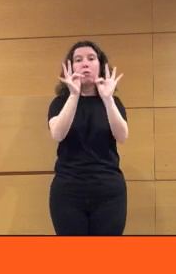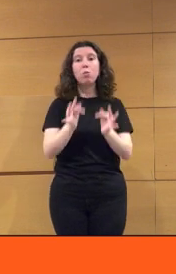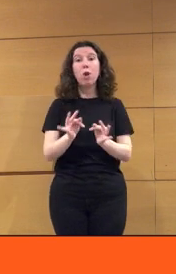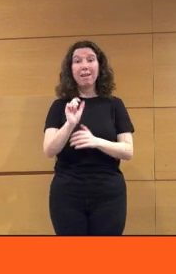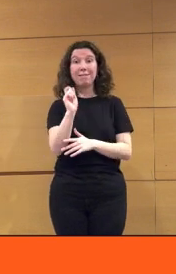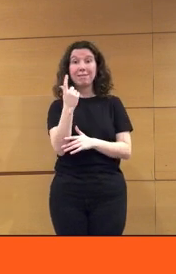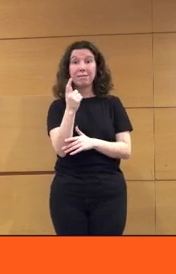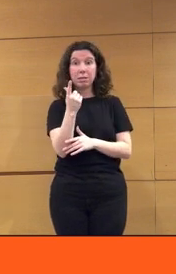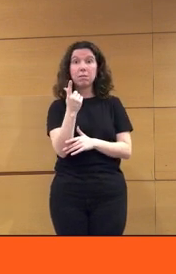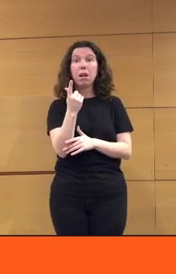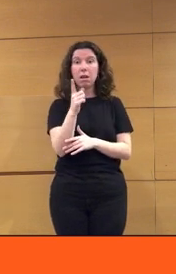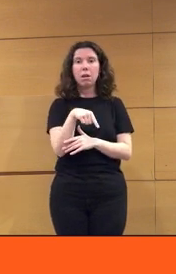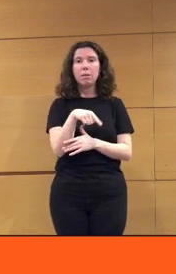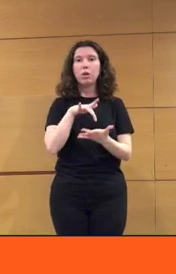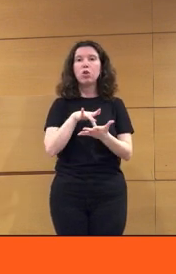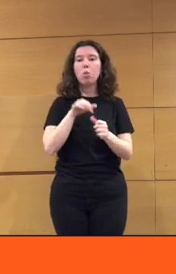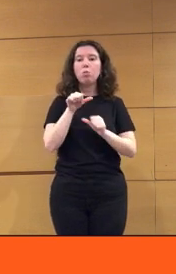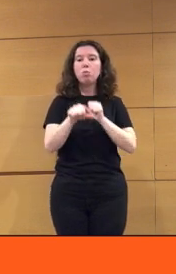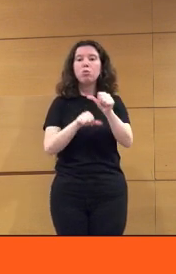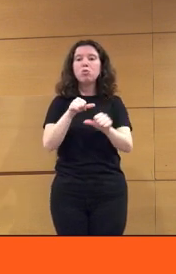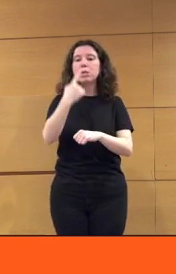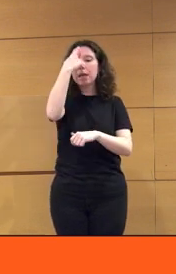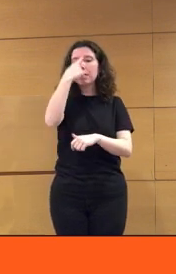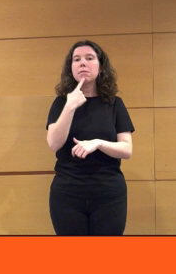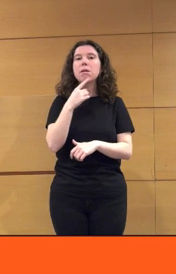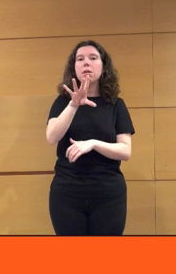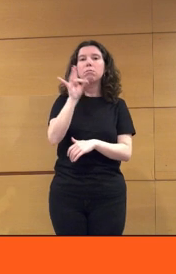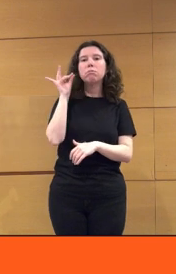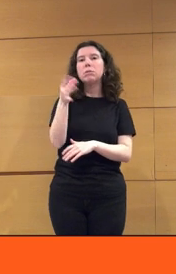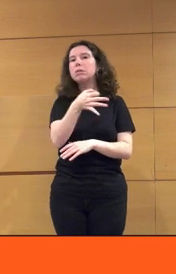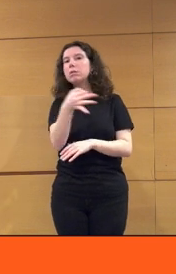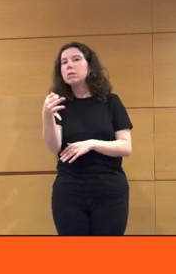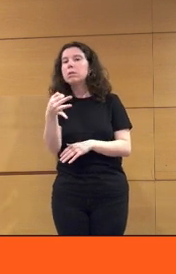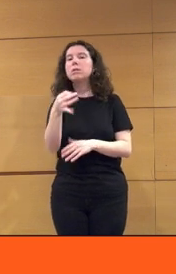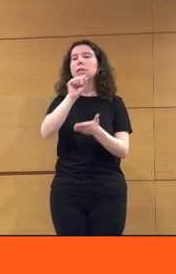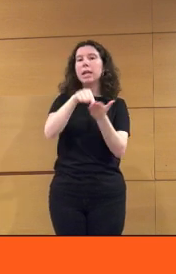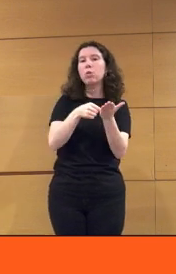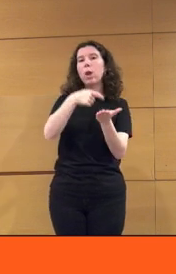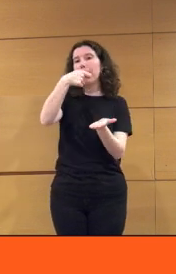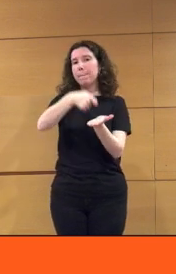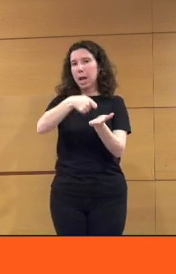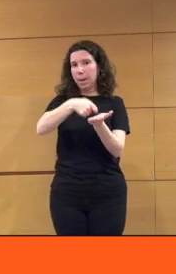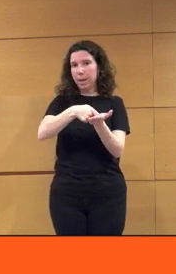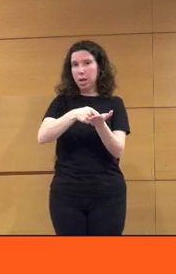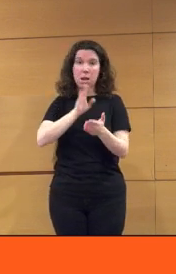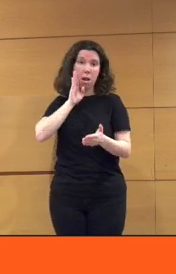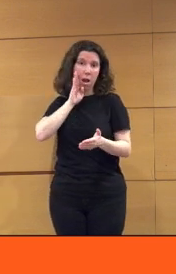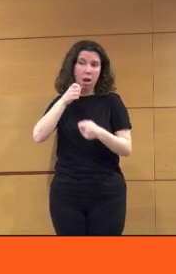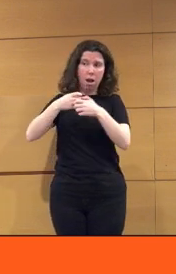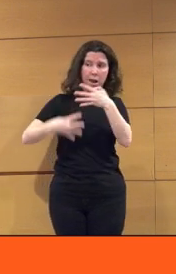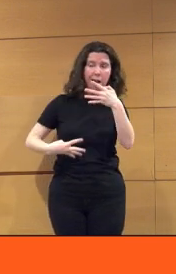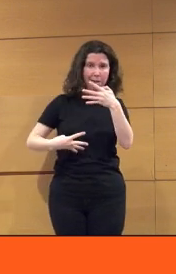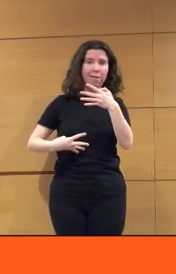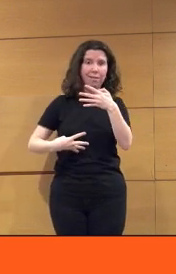i l'execució dels processos d'identificació, autenticació, signatura i pagament. Sabem que ens falta molt per fer, ens